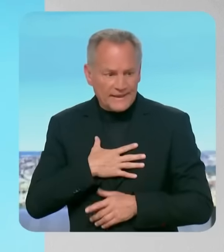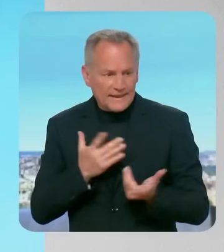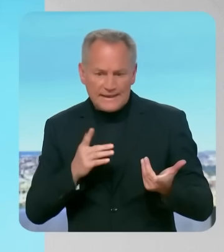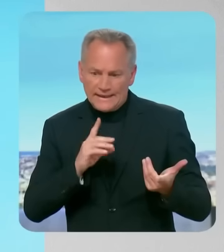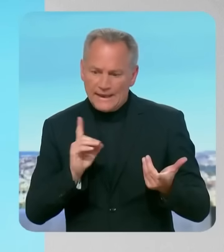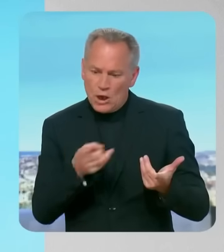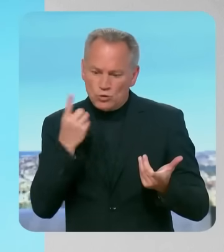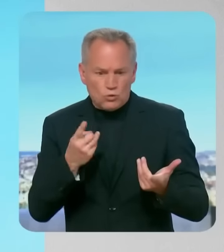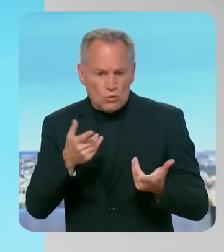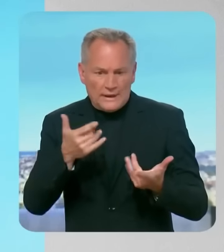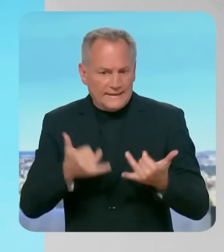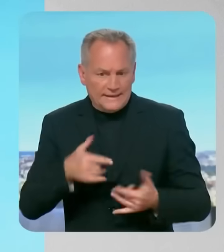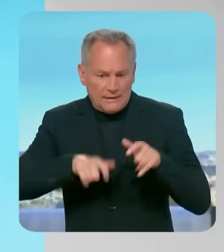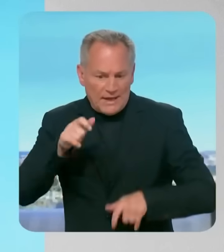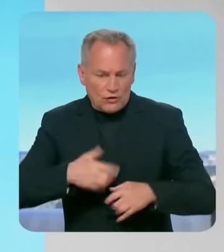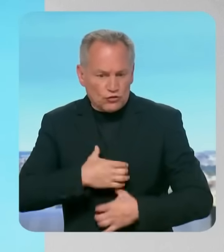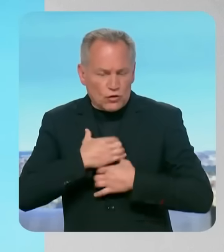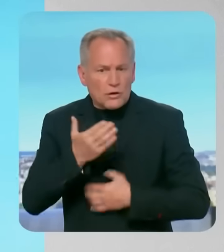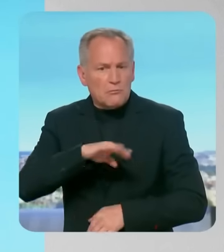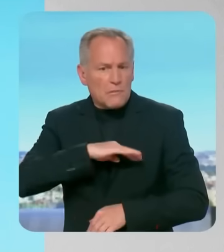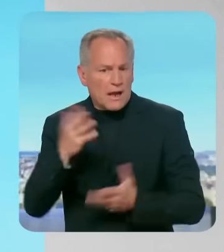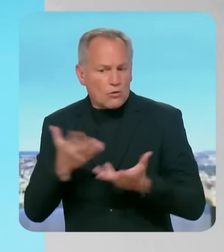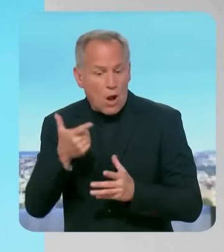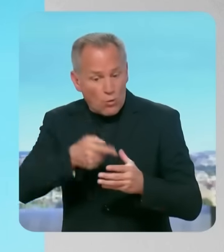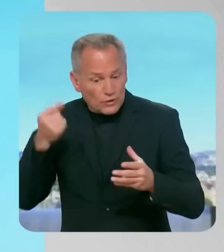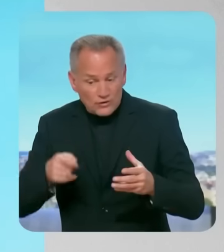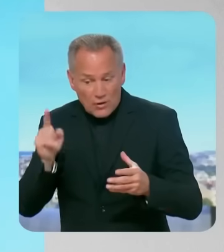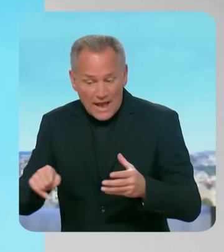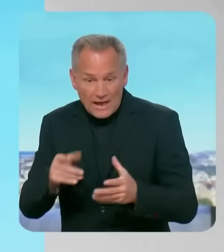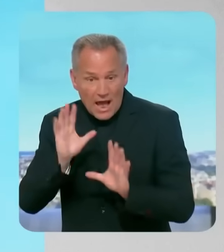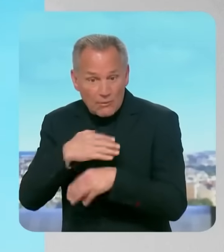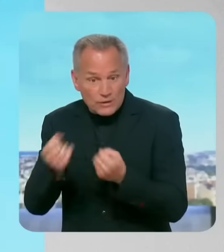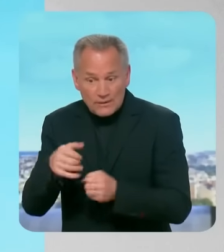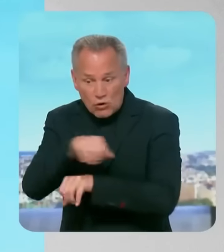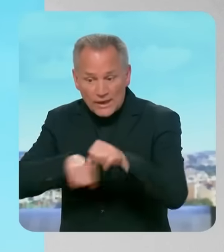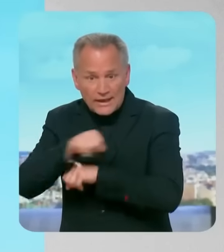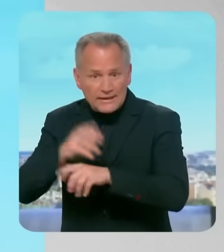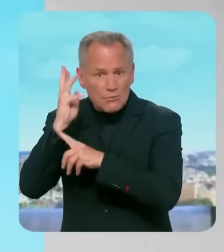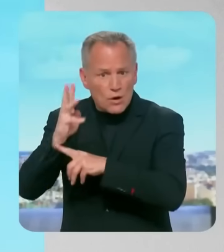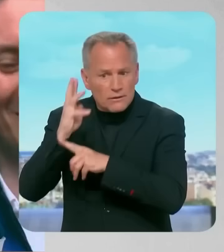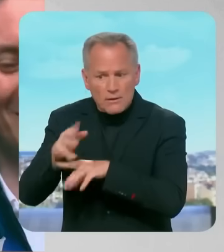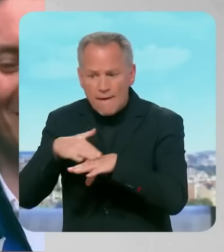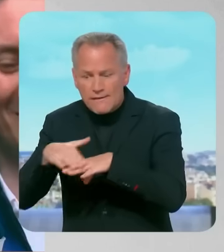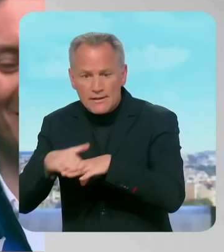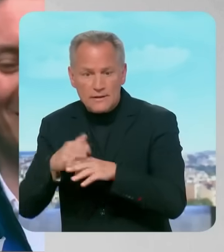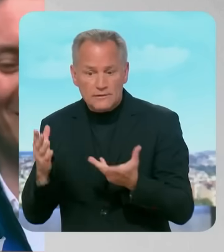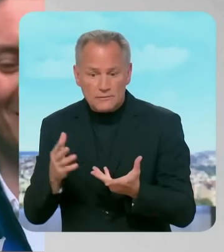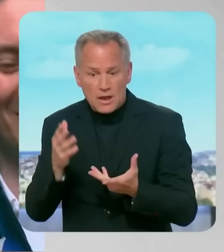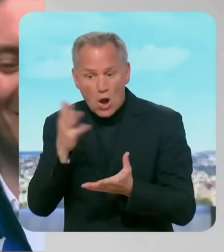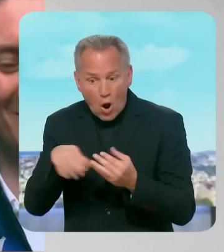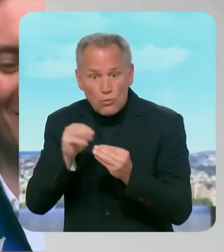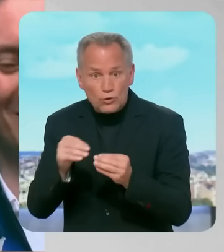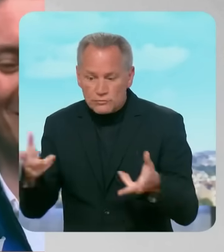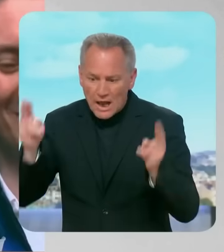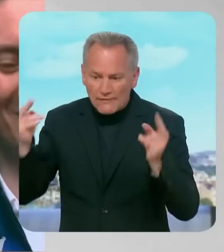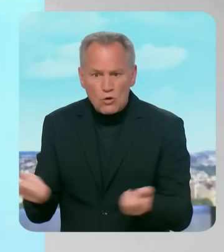quel démocrate de ce pays est que l'opposition ne puisse pas organiser des meetings politiques dans des universités. Mais qui plus est en campagne